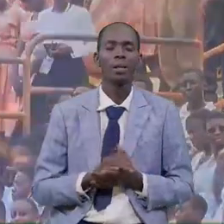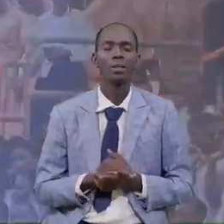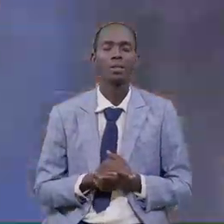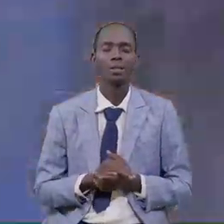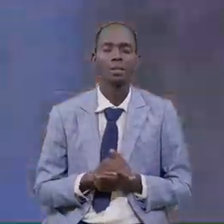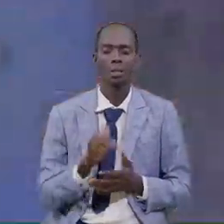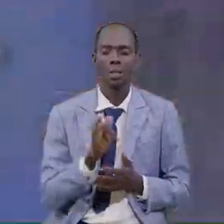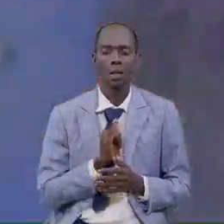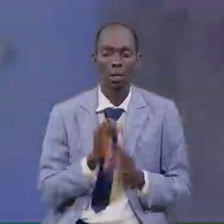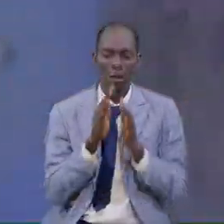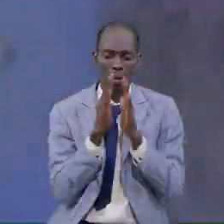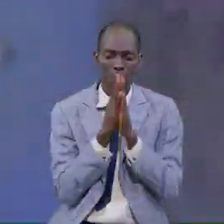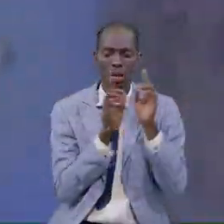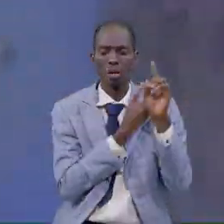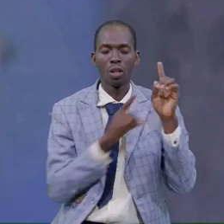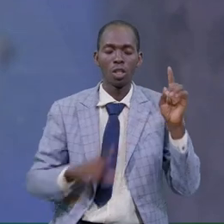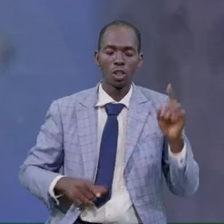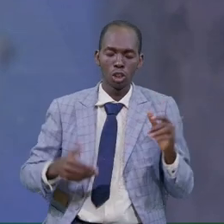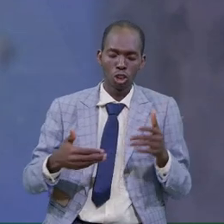Je prie, Seigneur, une nouvelle vie